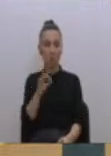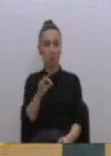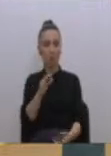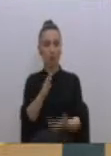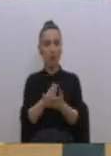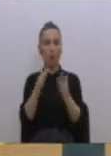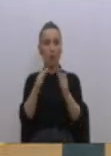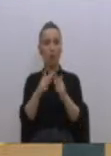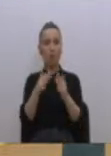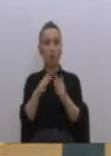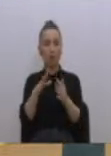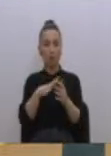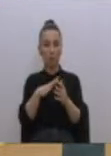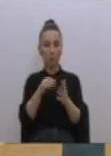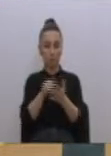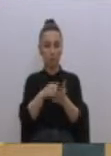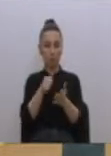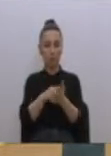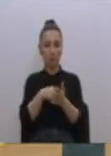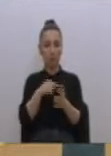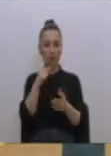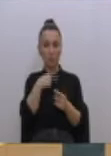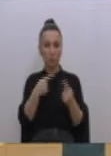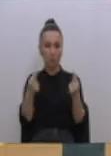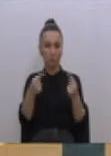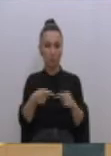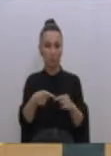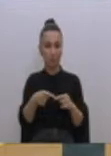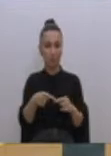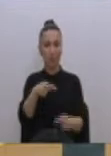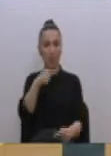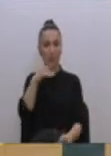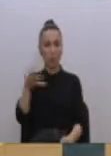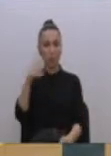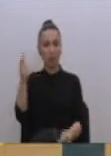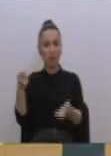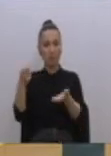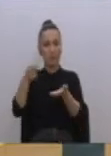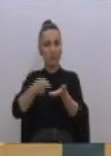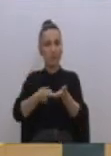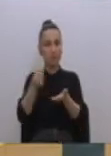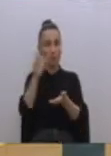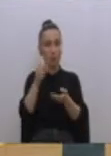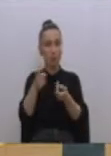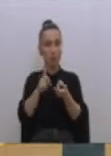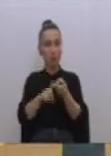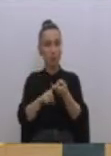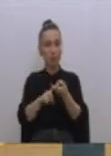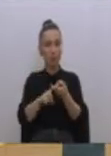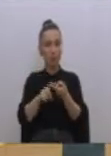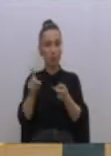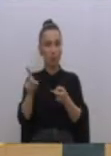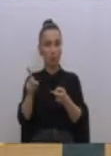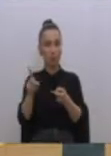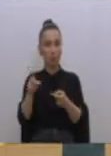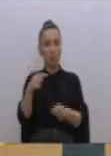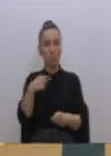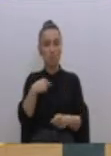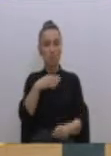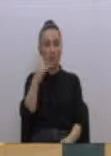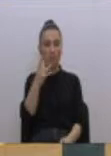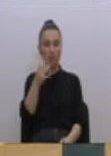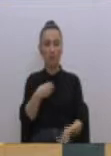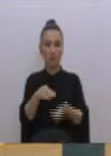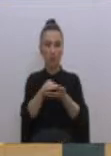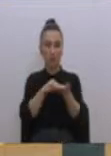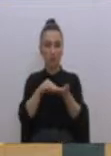o maga ulina iconia, ce este economica. Zera ce heba rusetis cils, ta rusetis zedamu kide bule bas, be urgen mitkom, zaki